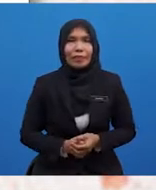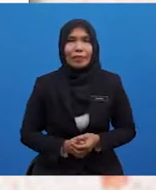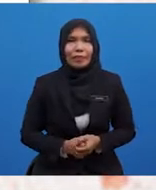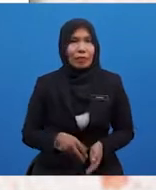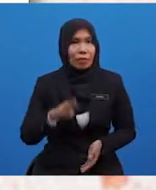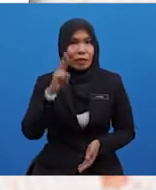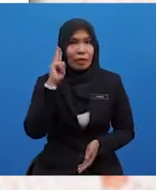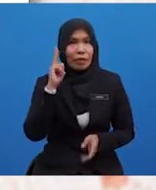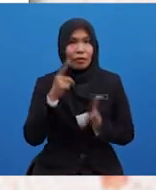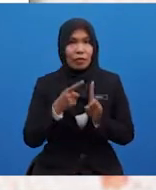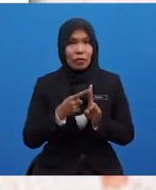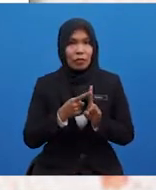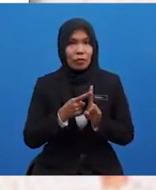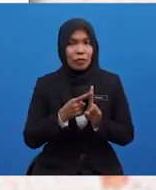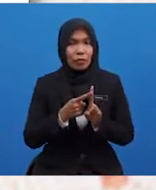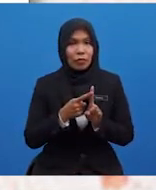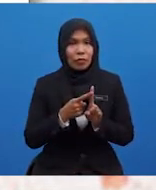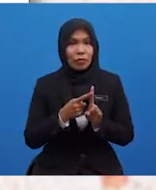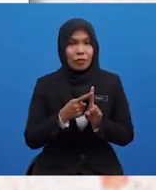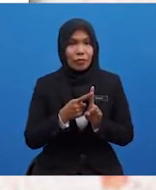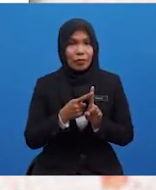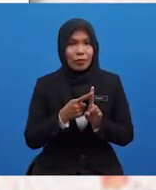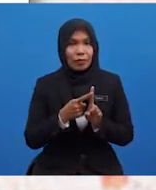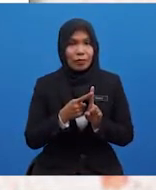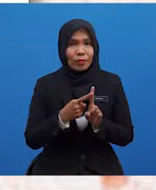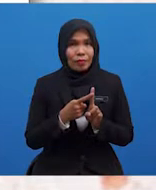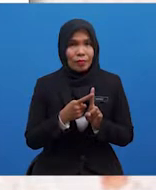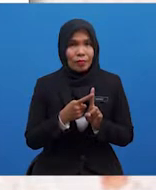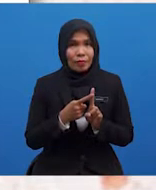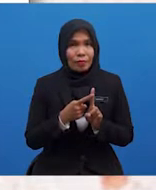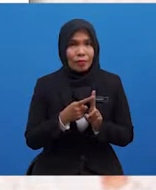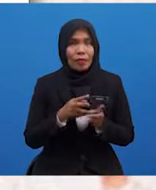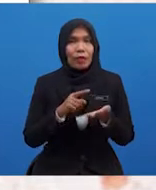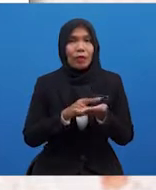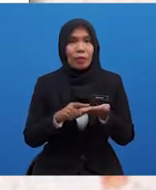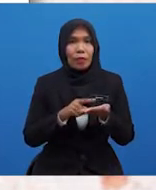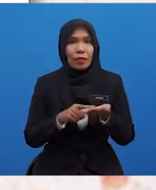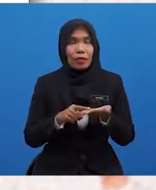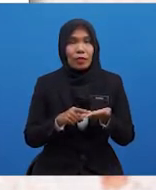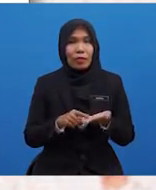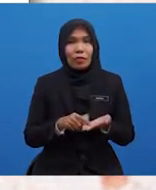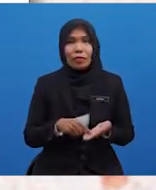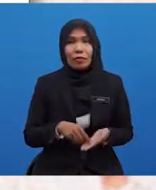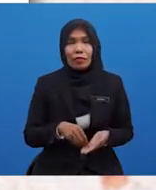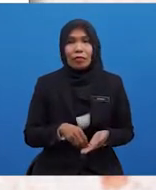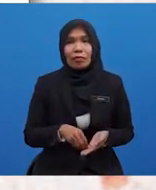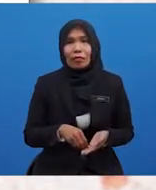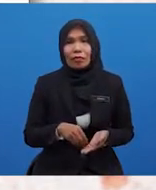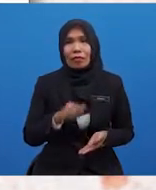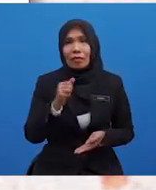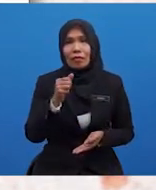Perkara pertama yang perlu kamu lakukan ialah baca arahan soalan